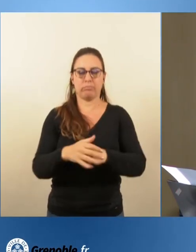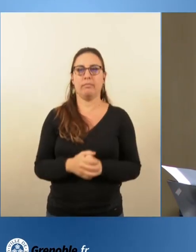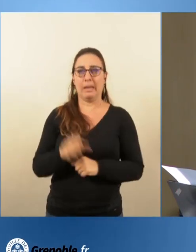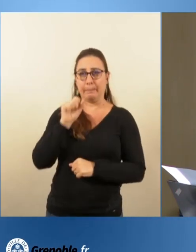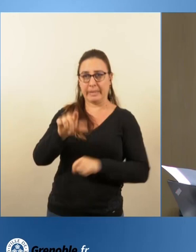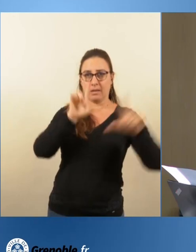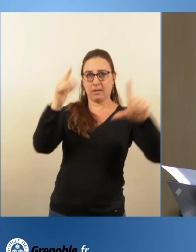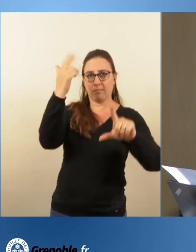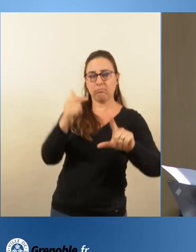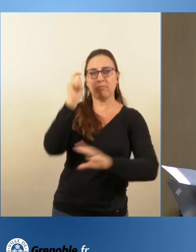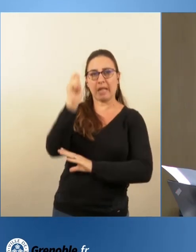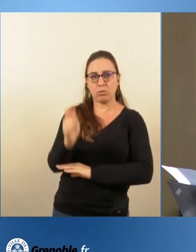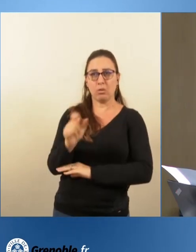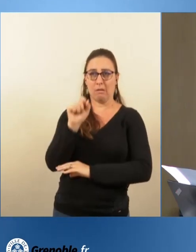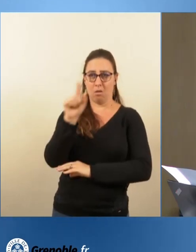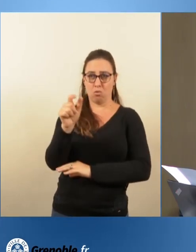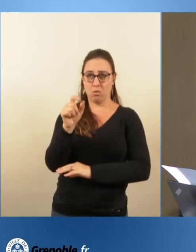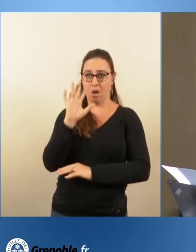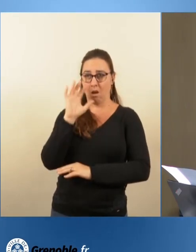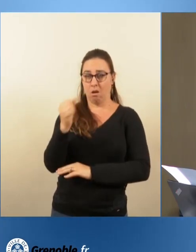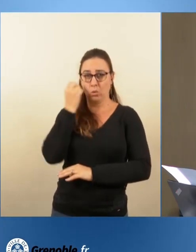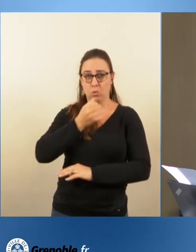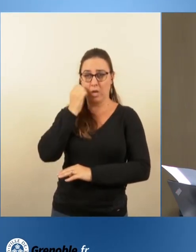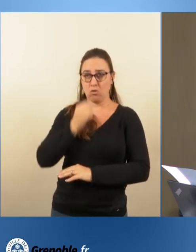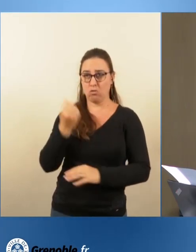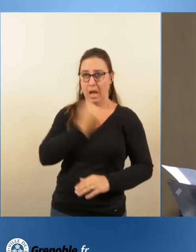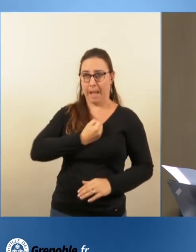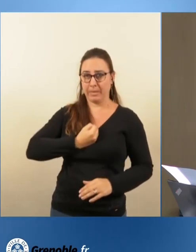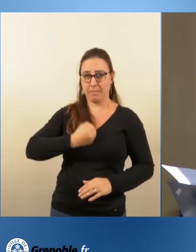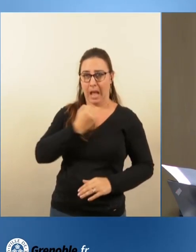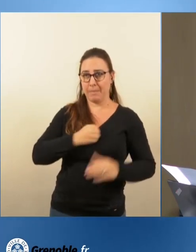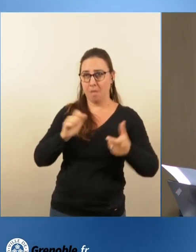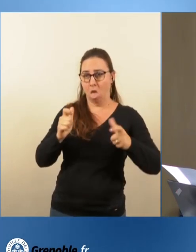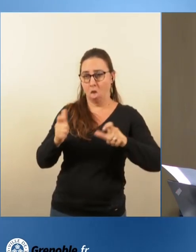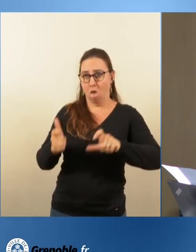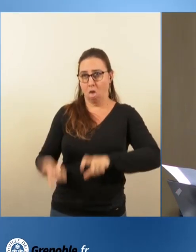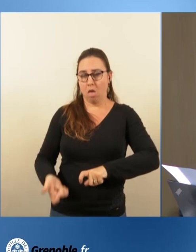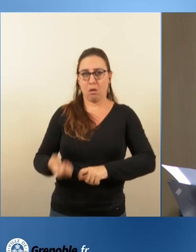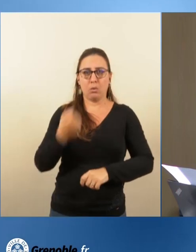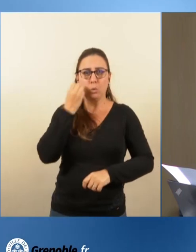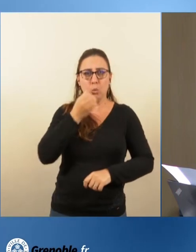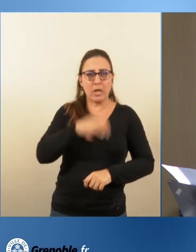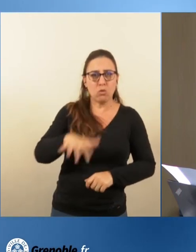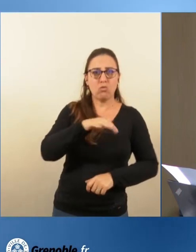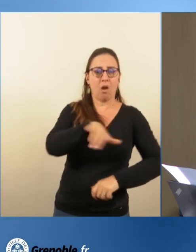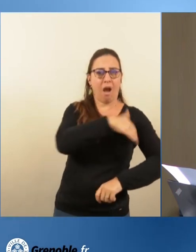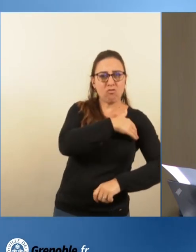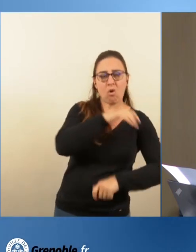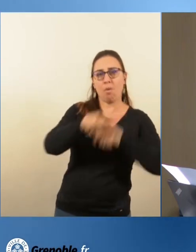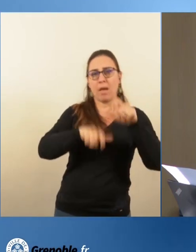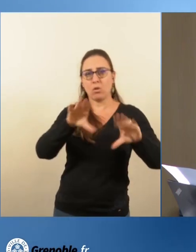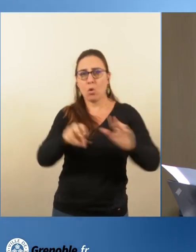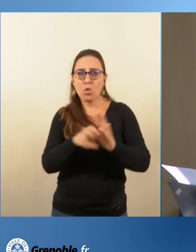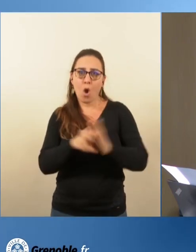l'une d'elles se détériore jour après jour chaque jour des centaines de grenots d'agents de la ville d'élus